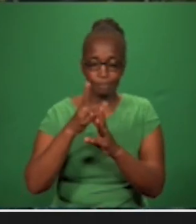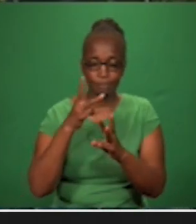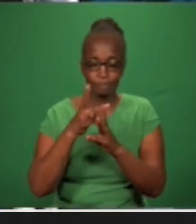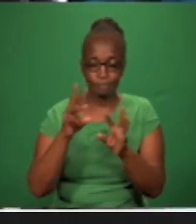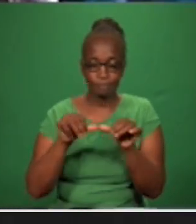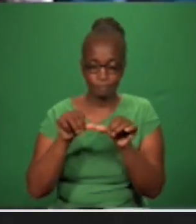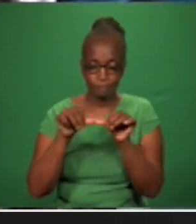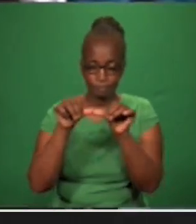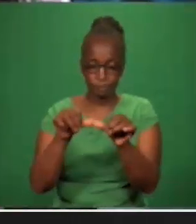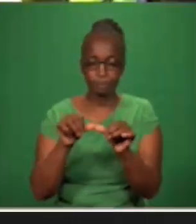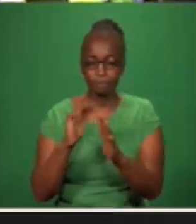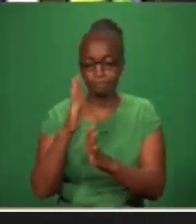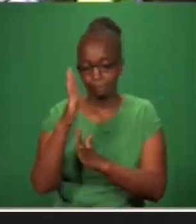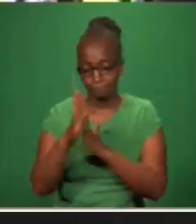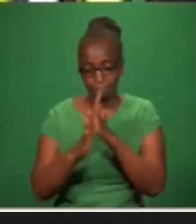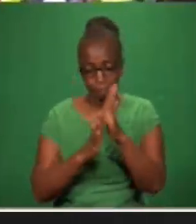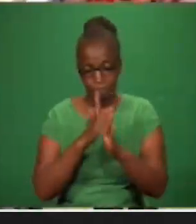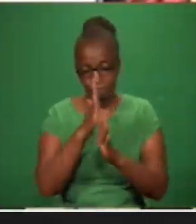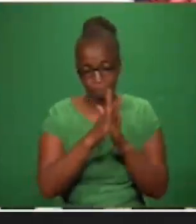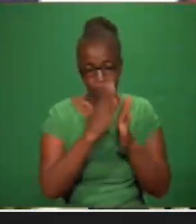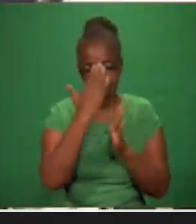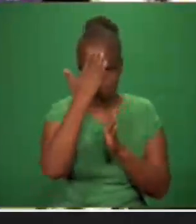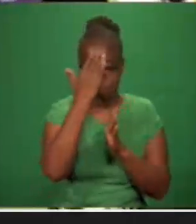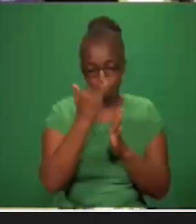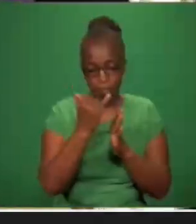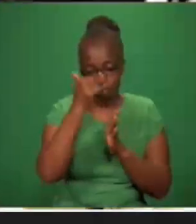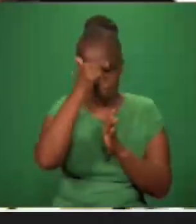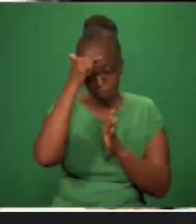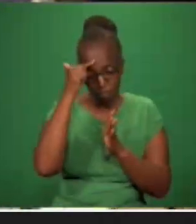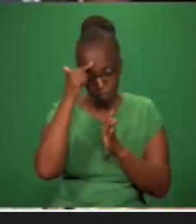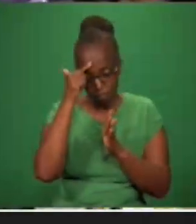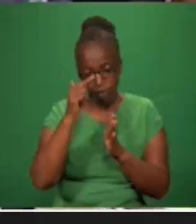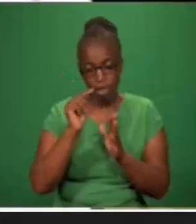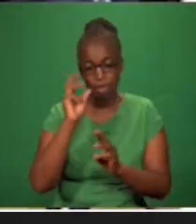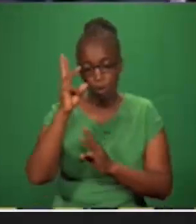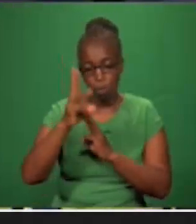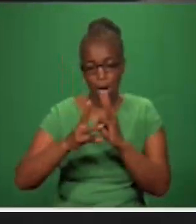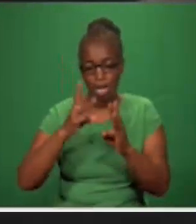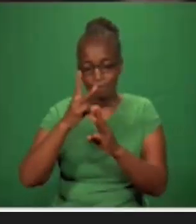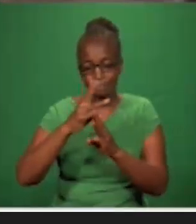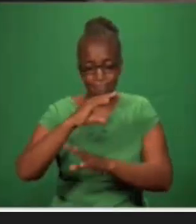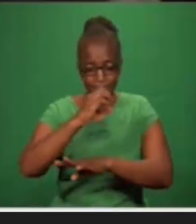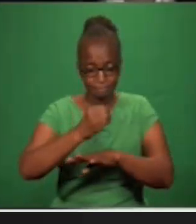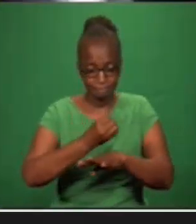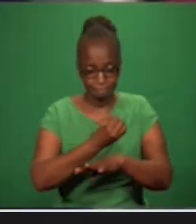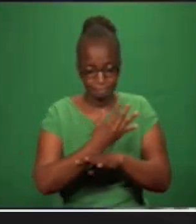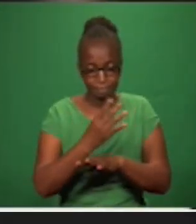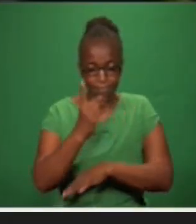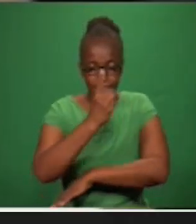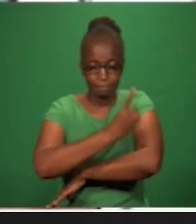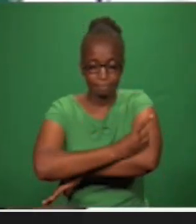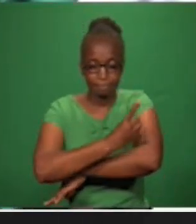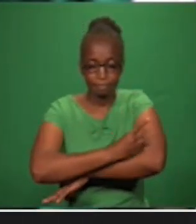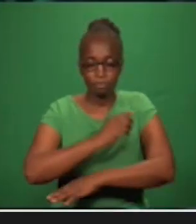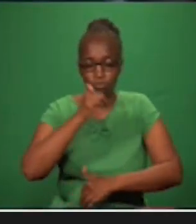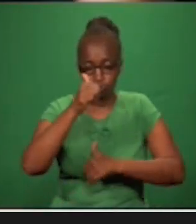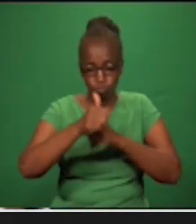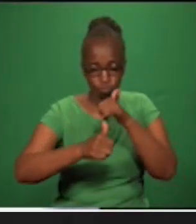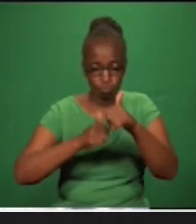Huku ulimwengu ukijiandaa kwa ajili ya maadhimisho ya siku ya saratani